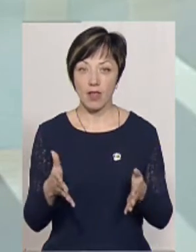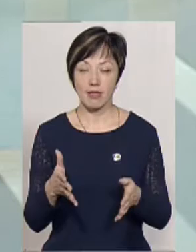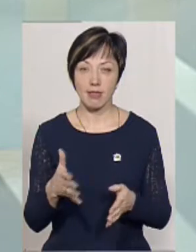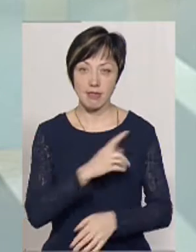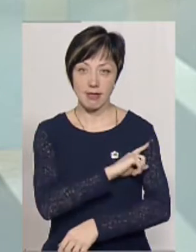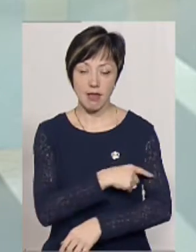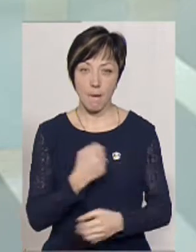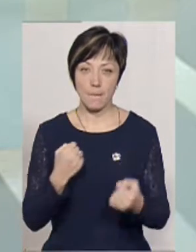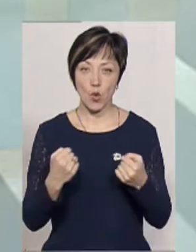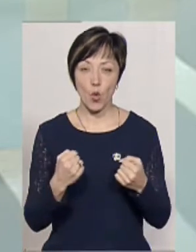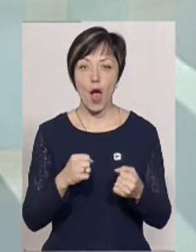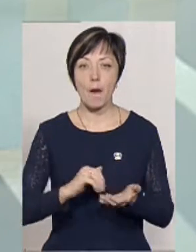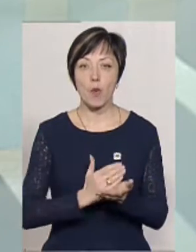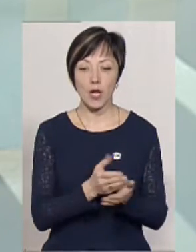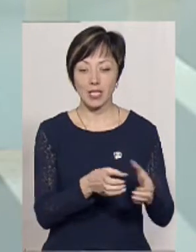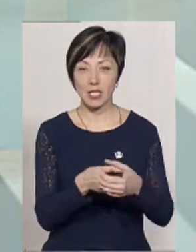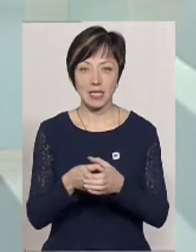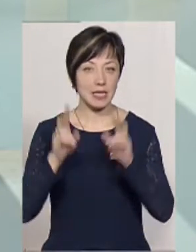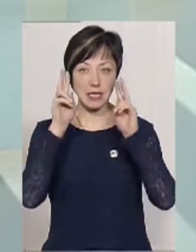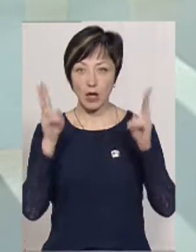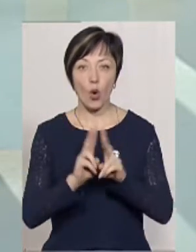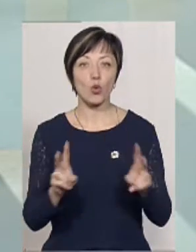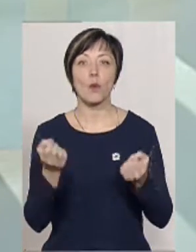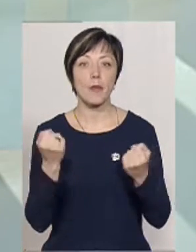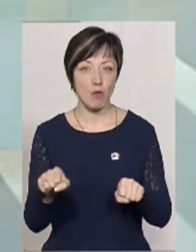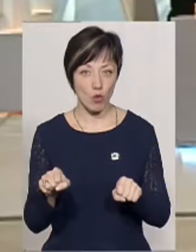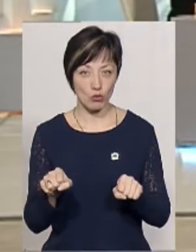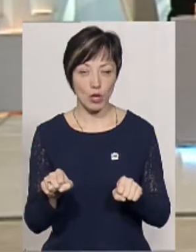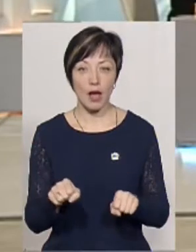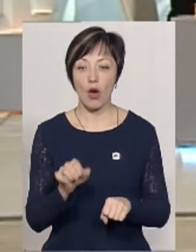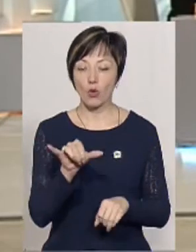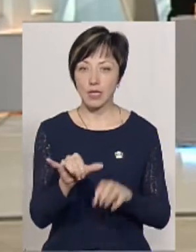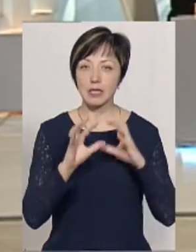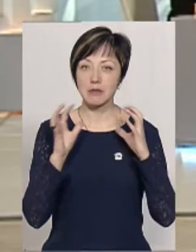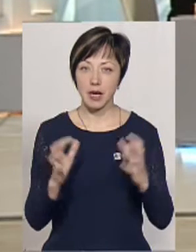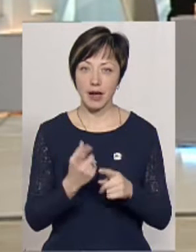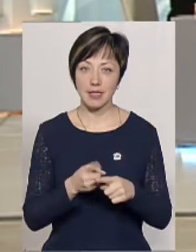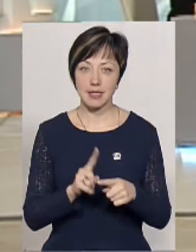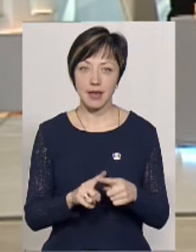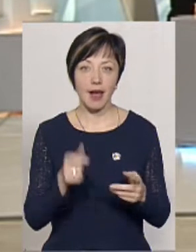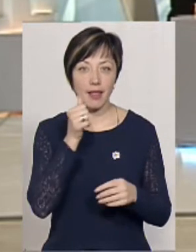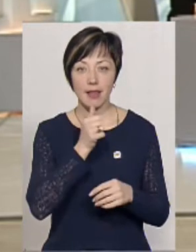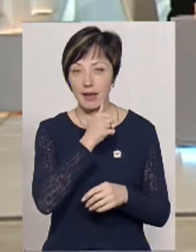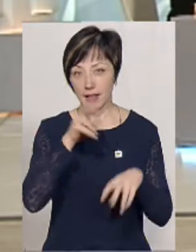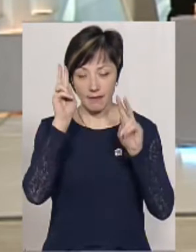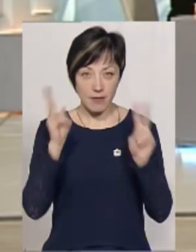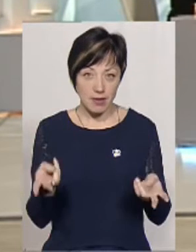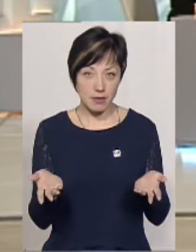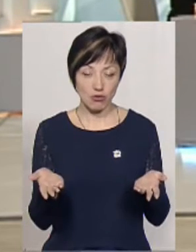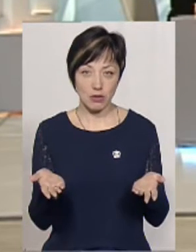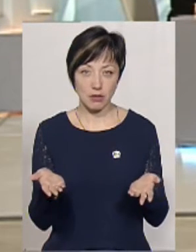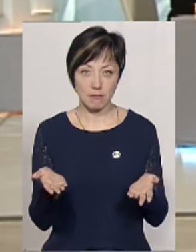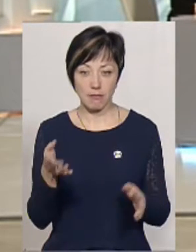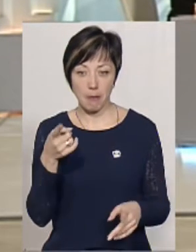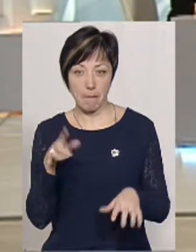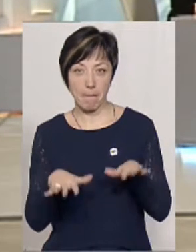що насправді політичні сили не знають, хто переможе, так? Тобто і в них зберігається ця інтрига, невизначеність. Тобто, тому